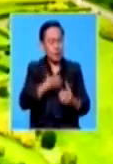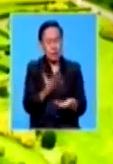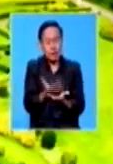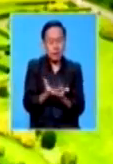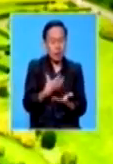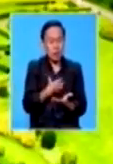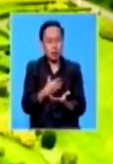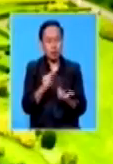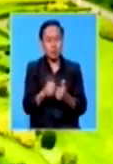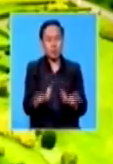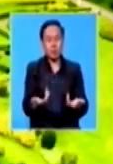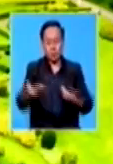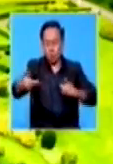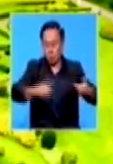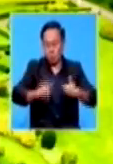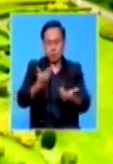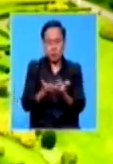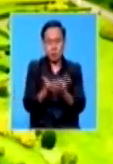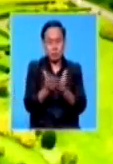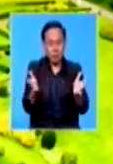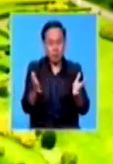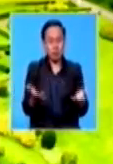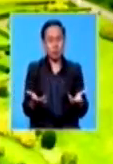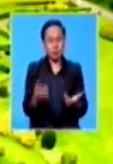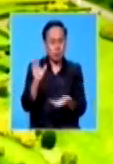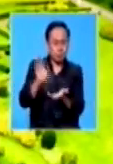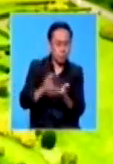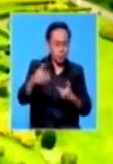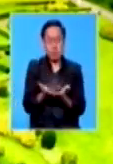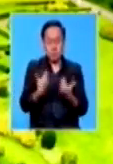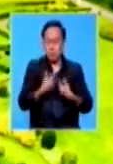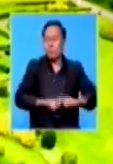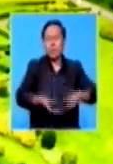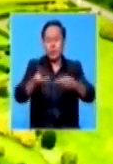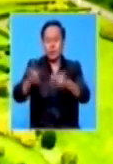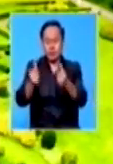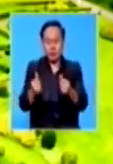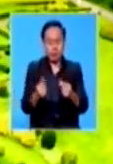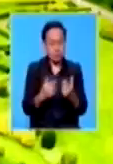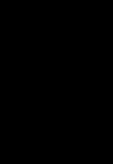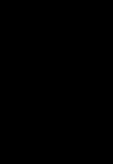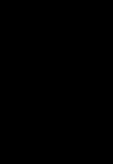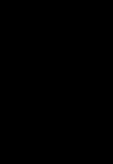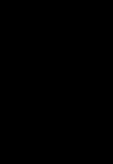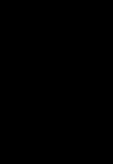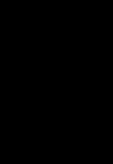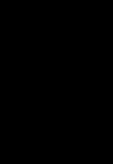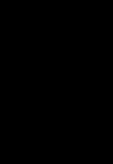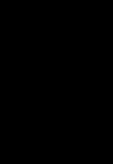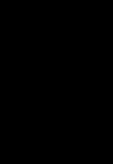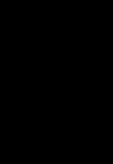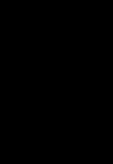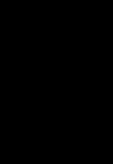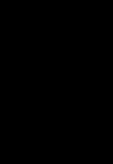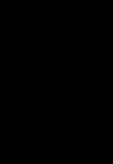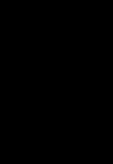นะหลายวันมานี้ก็มีคนของประมาณโน่นนี่กองทุนนี่โน่นถ้าประเทศมีตังค์เยอะๆนะ